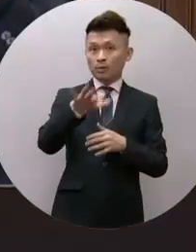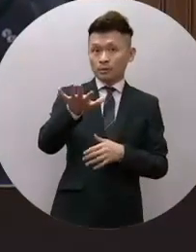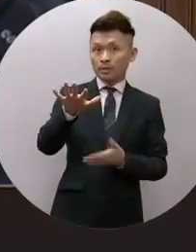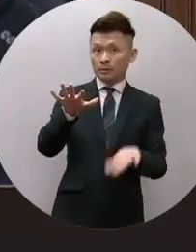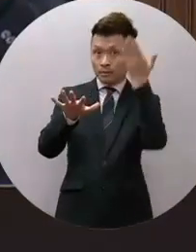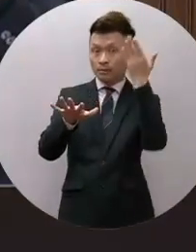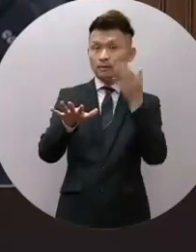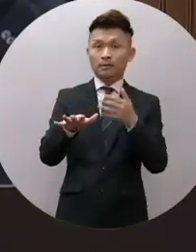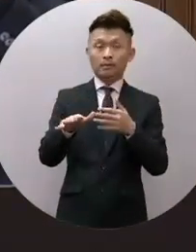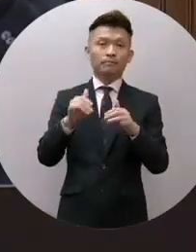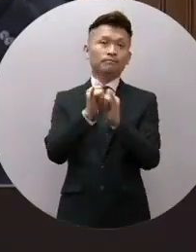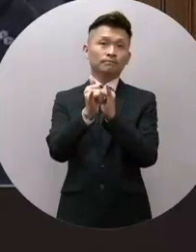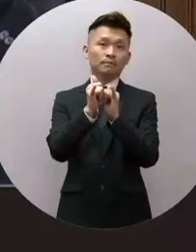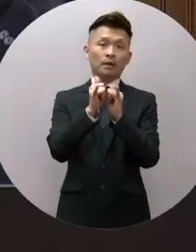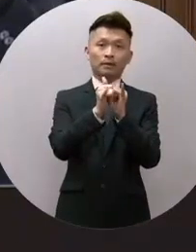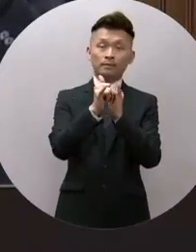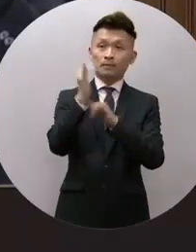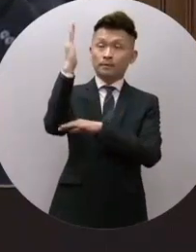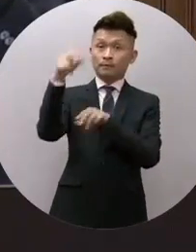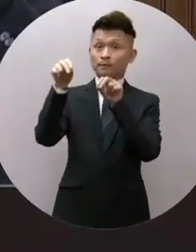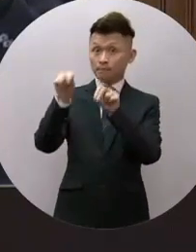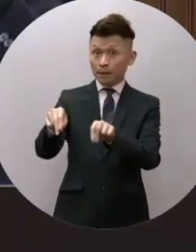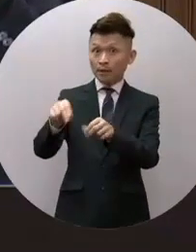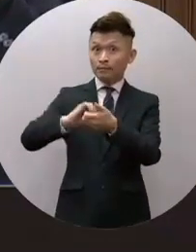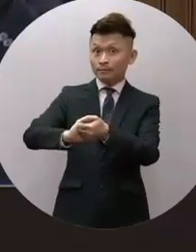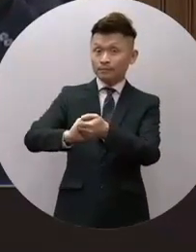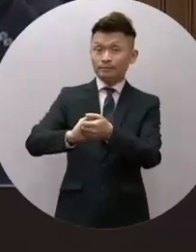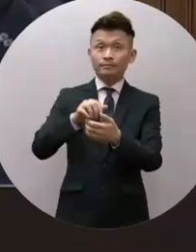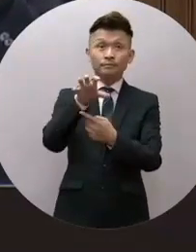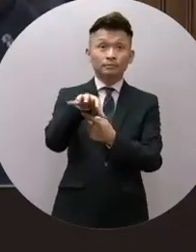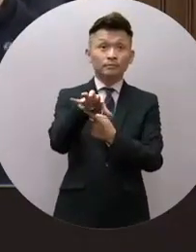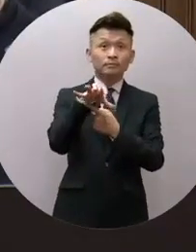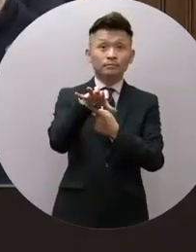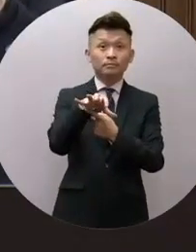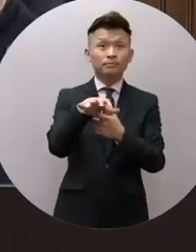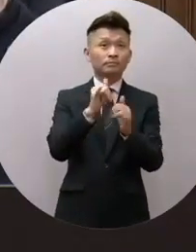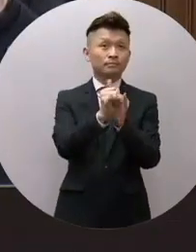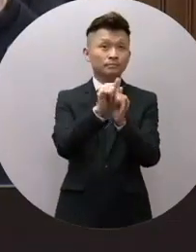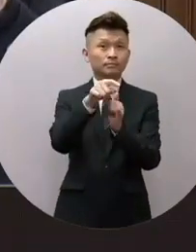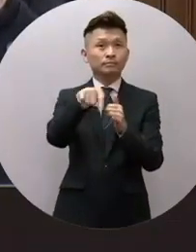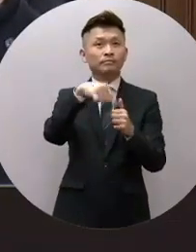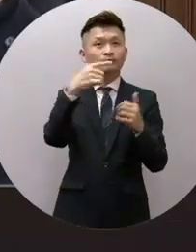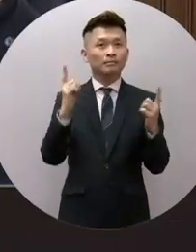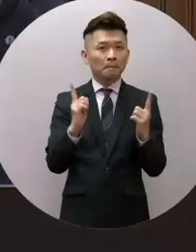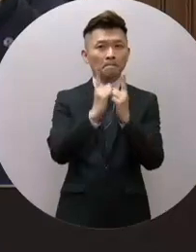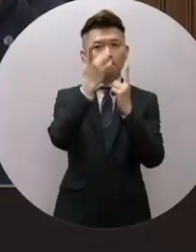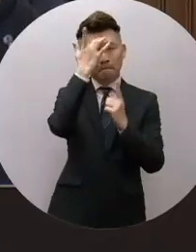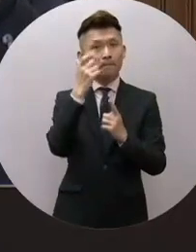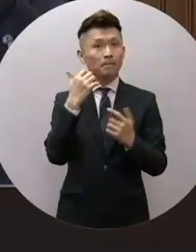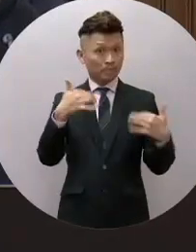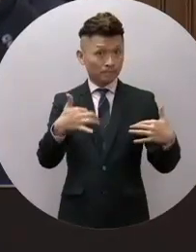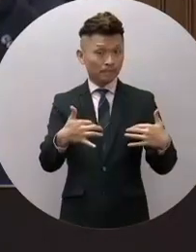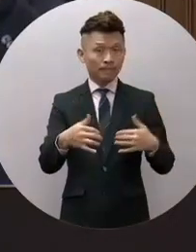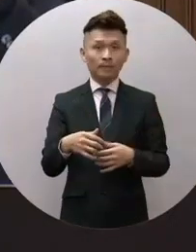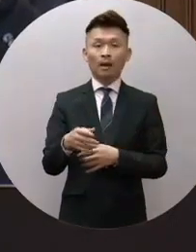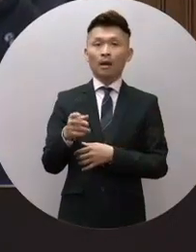家都是跟百姓都是跟政府有约定的，这些农作的农民的问题，那当时院长有说会请农